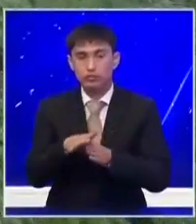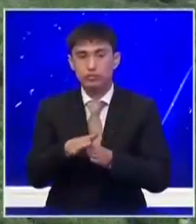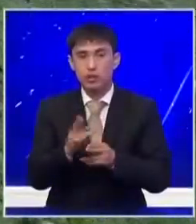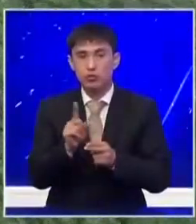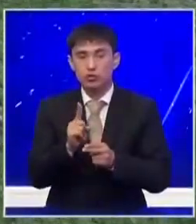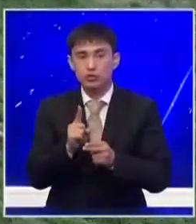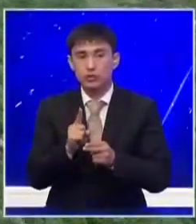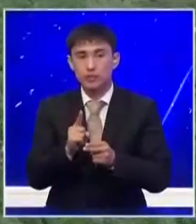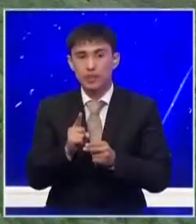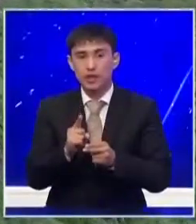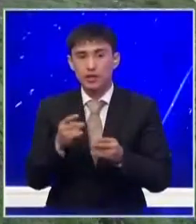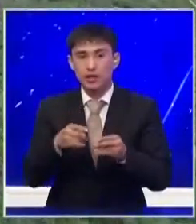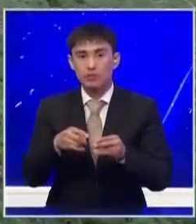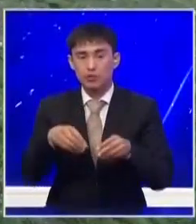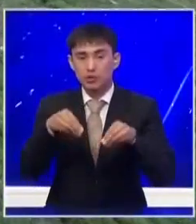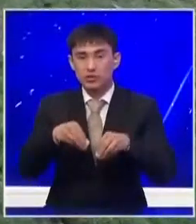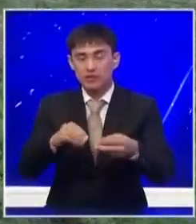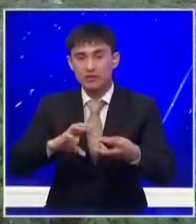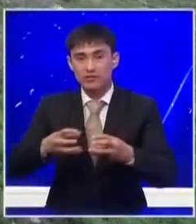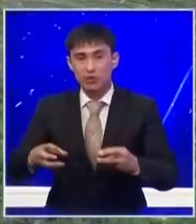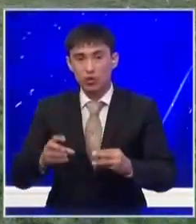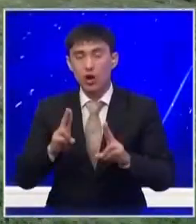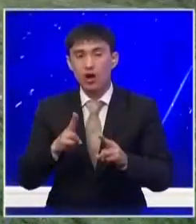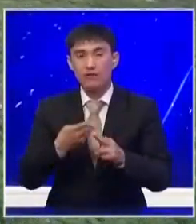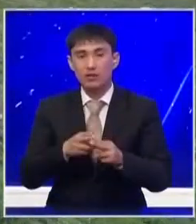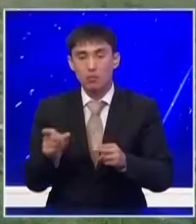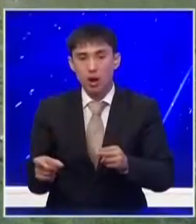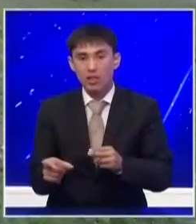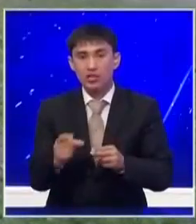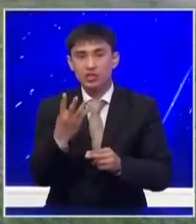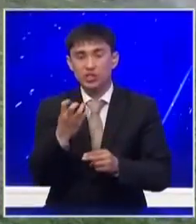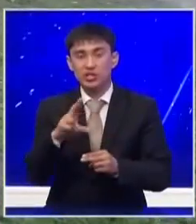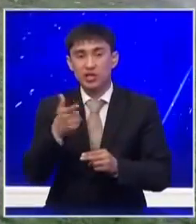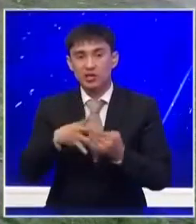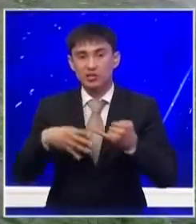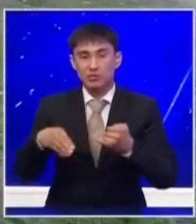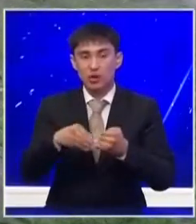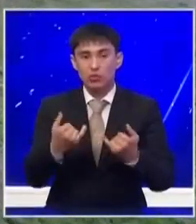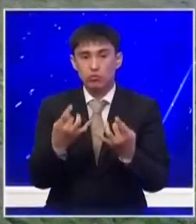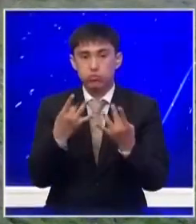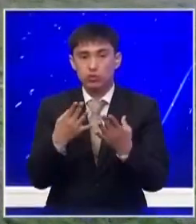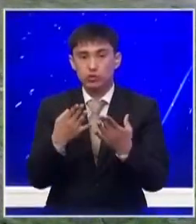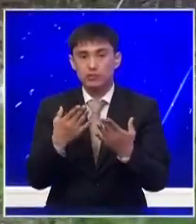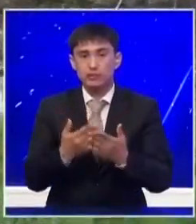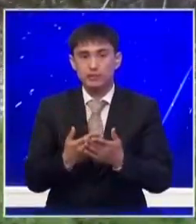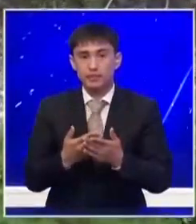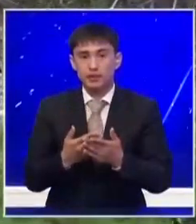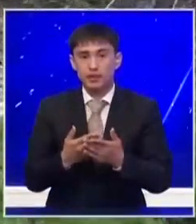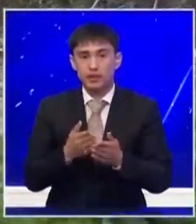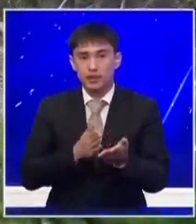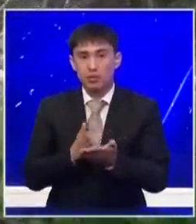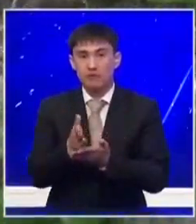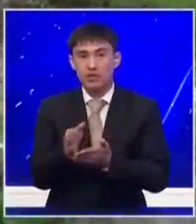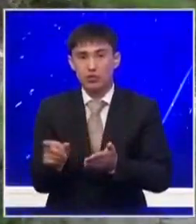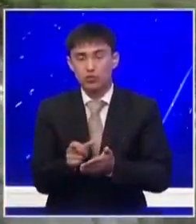Потому что нам вот говорят сейчас садить свеклу, ну как тут садить свеклу, вот на этом канале 400 гектар. А тут просто какое-то направление